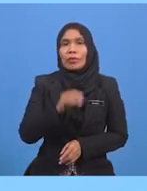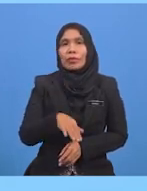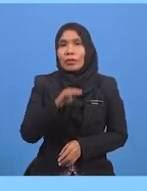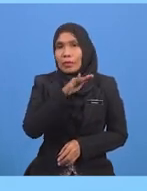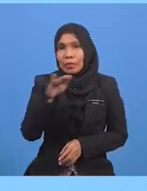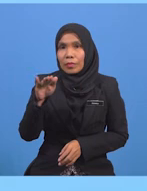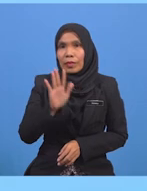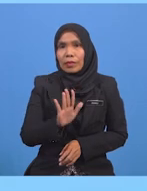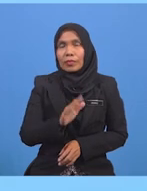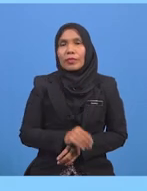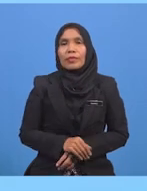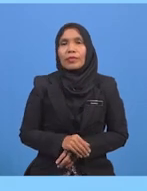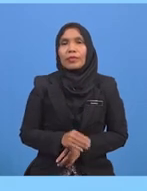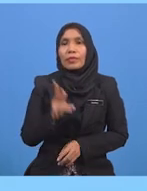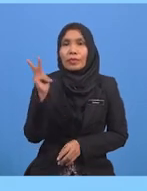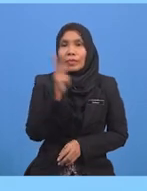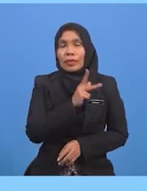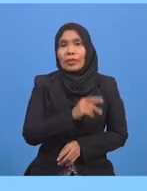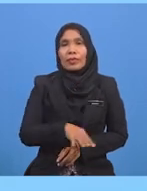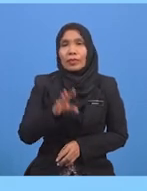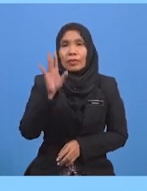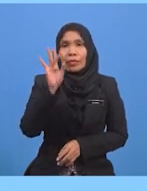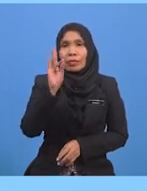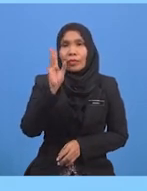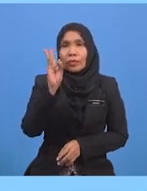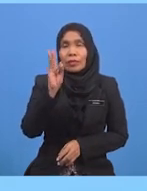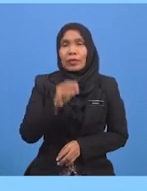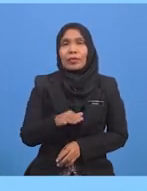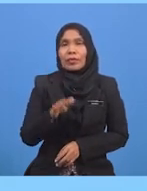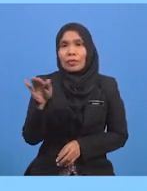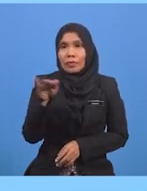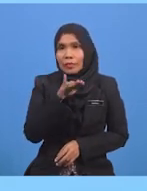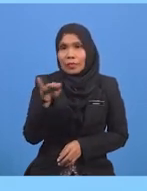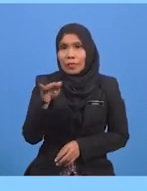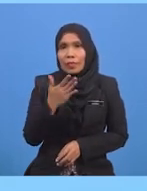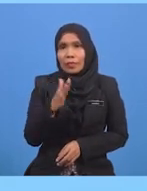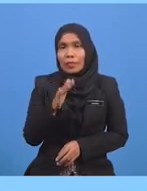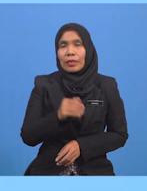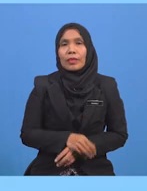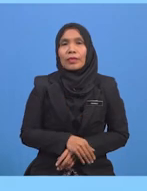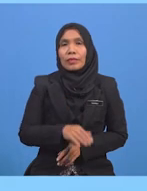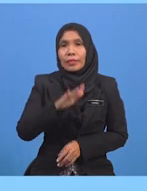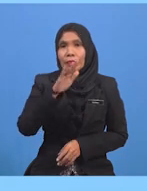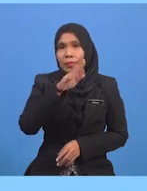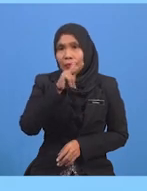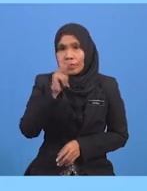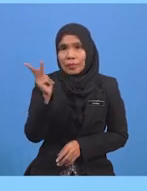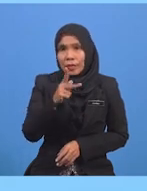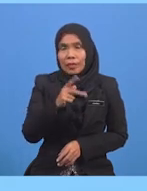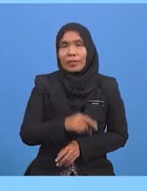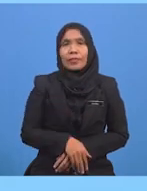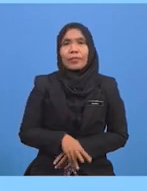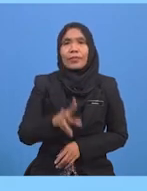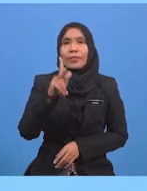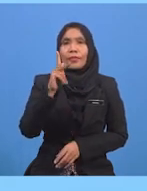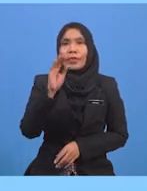57 per 5 didarabkan dengan 76 per 15 didarabkan